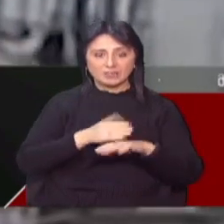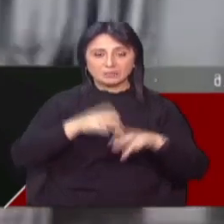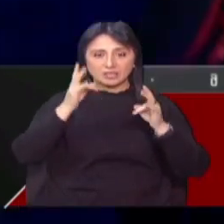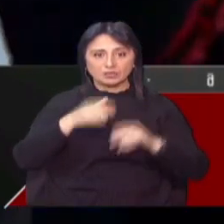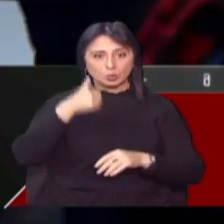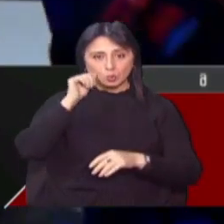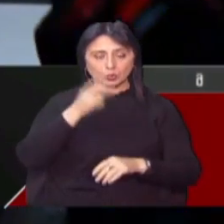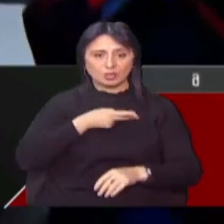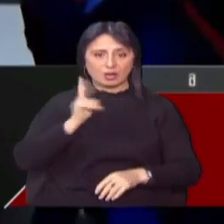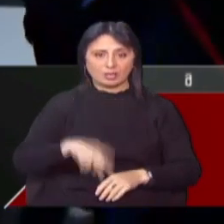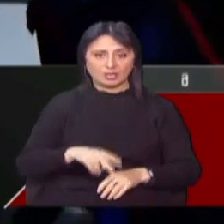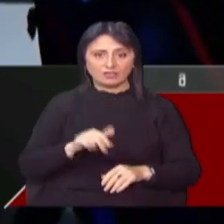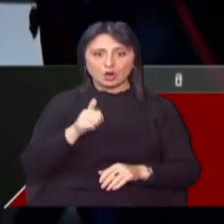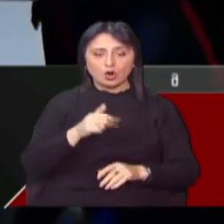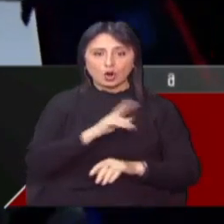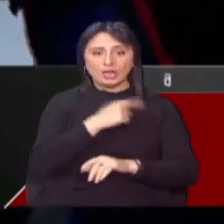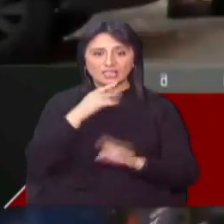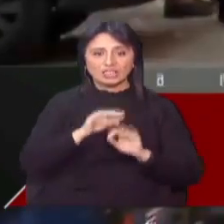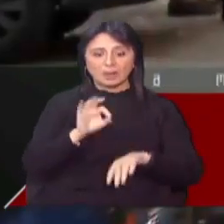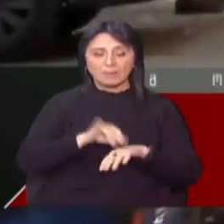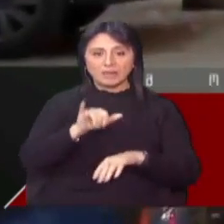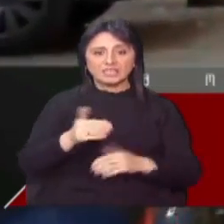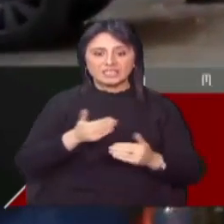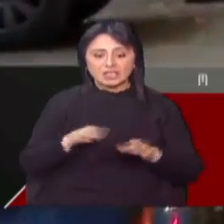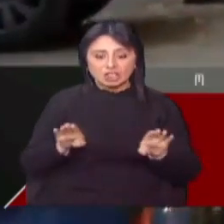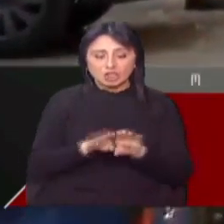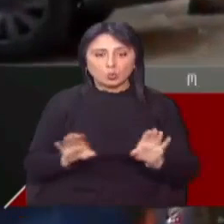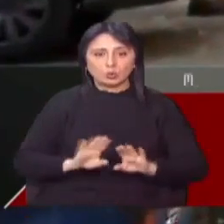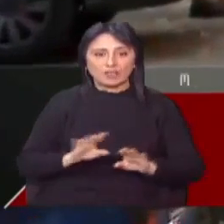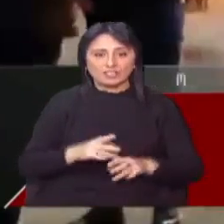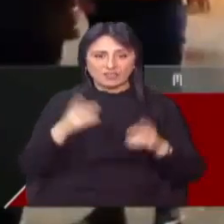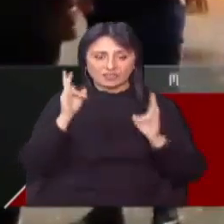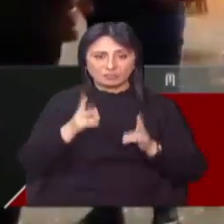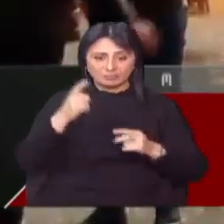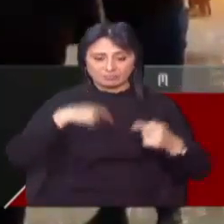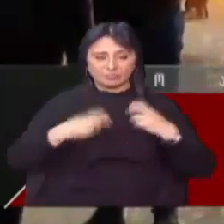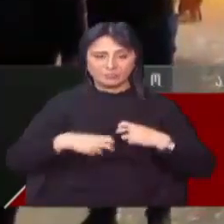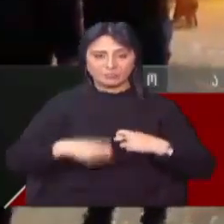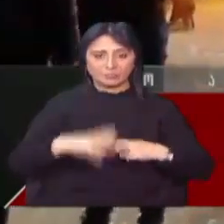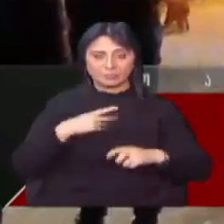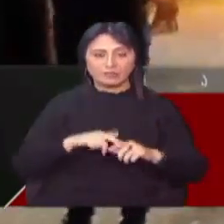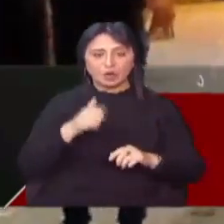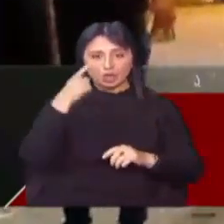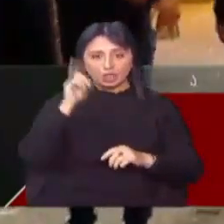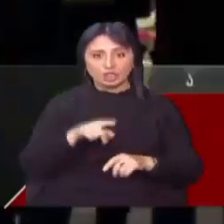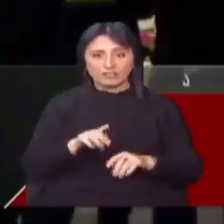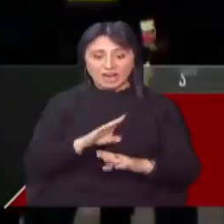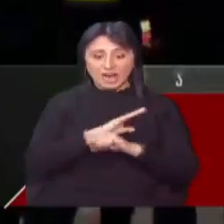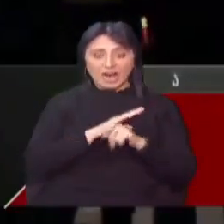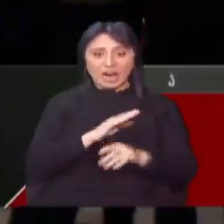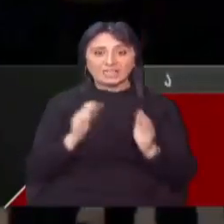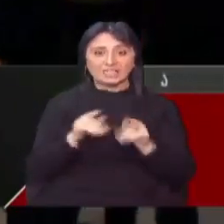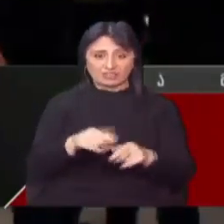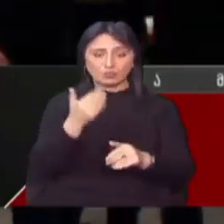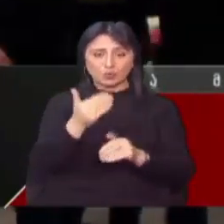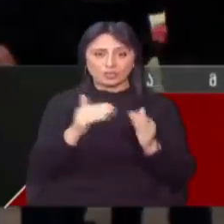დაშავდა გუშინვე გარდაიცვალა. Როგორც კლინიკაში განაცხადეს, პაციენტ სიცოცხლესთან შეუთავსებელი დაზიანებები აღინიშნებოდა. Როგორც ცნობილია, სწორედ გარდაცვლილის სახლში